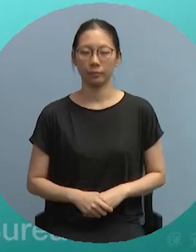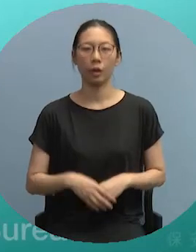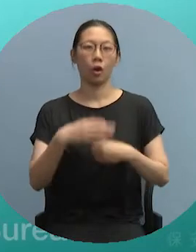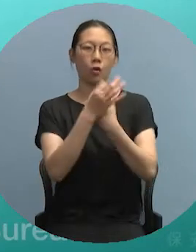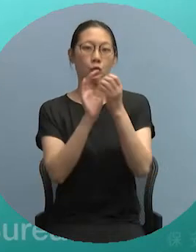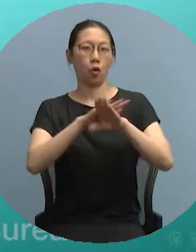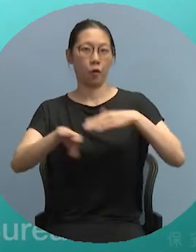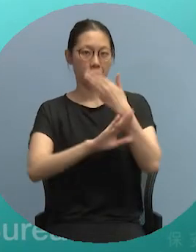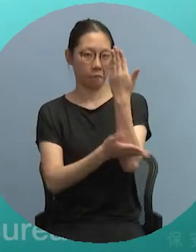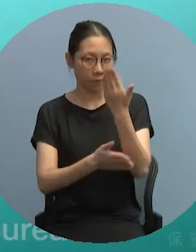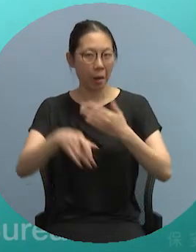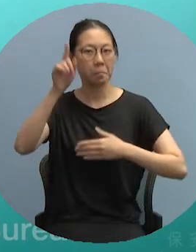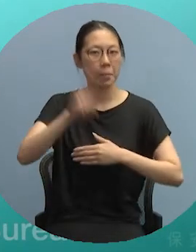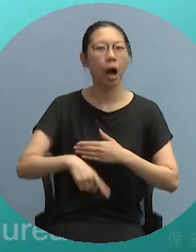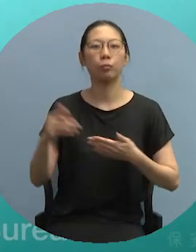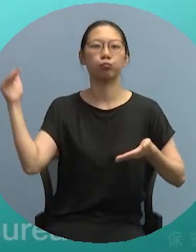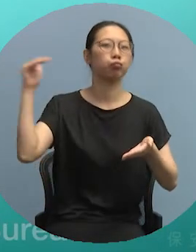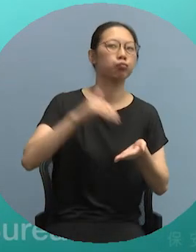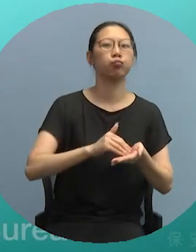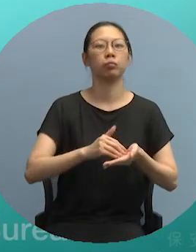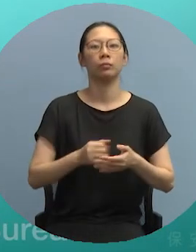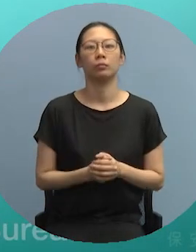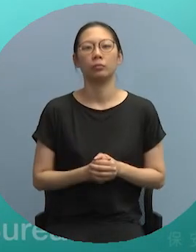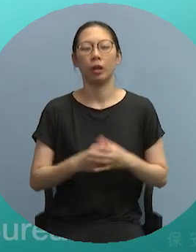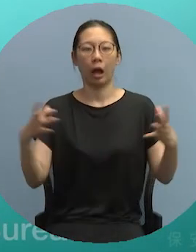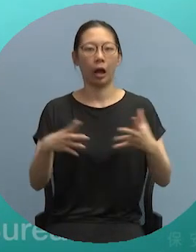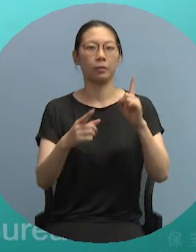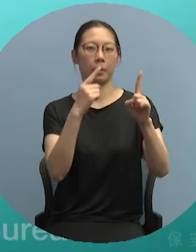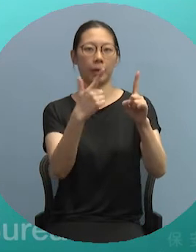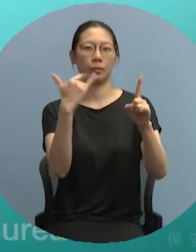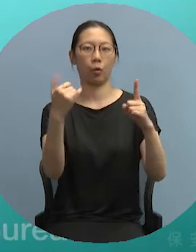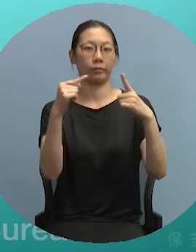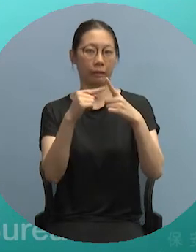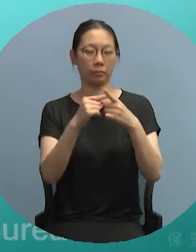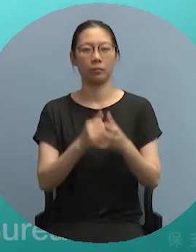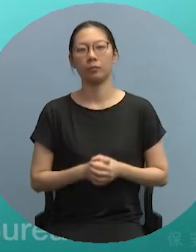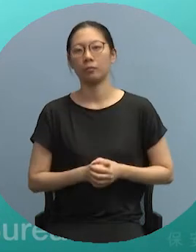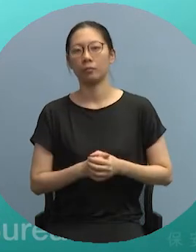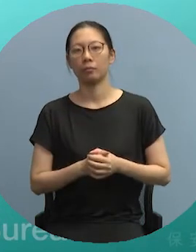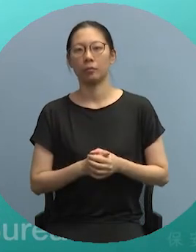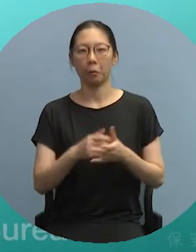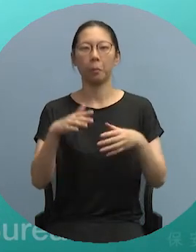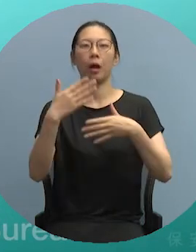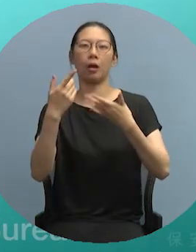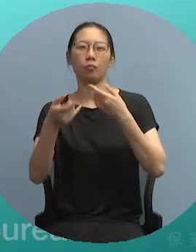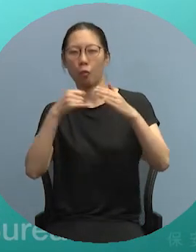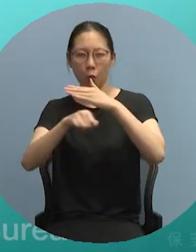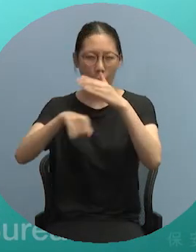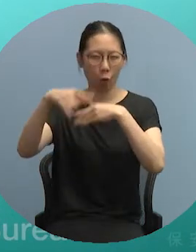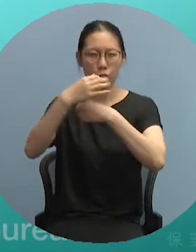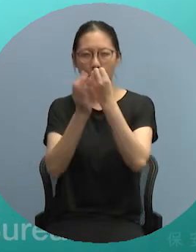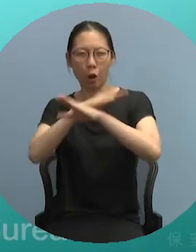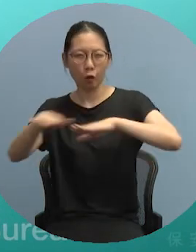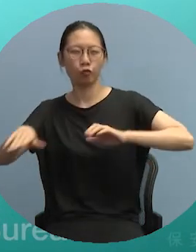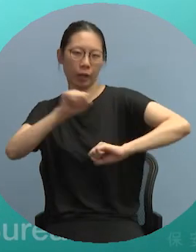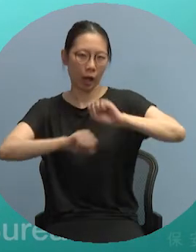自香港國安法生效以嚟咧，直至目前，一共係有186人因為涉嫌從事危害國家安全嘅